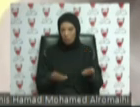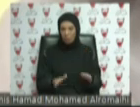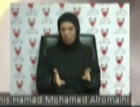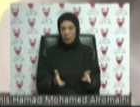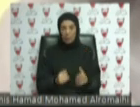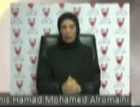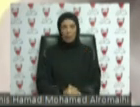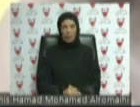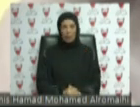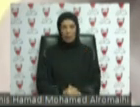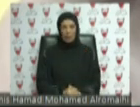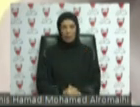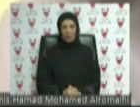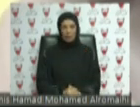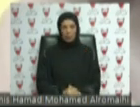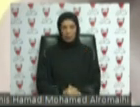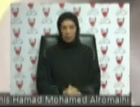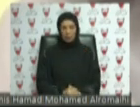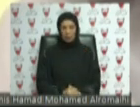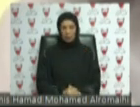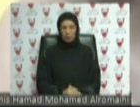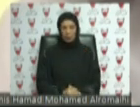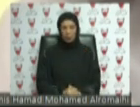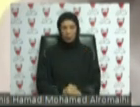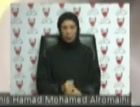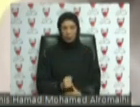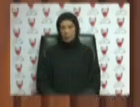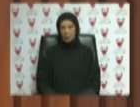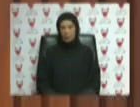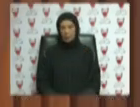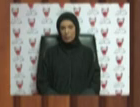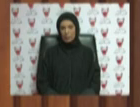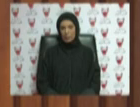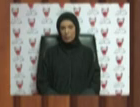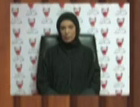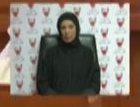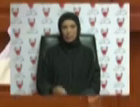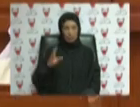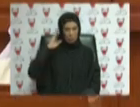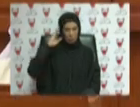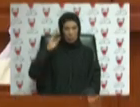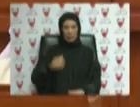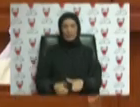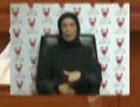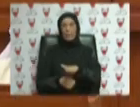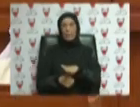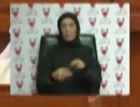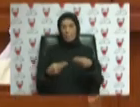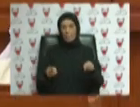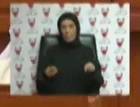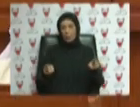له. طبعا صدرت القرارات والإجراءات المنظمة لعقدها وضوابطها، أيضا راعينا الضوابط